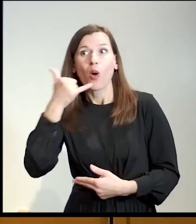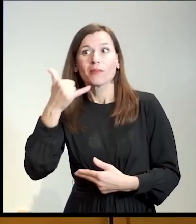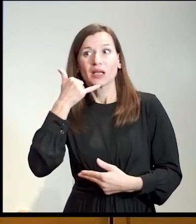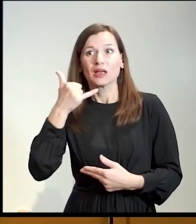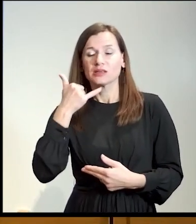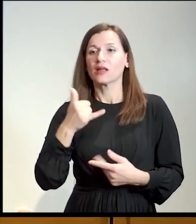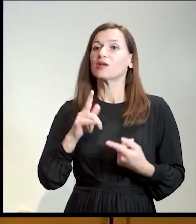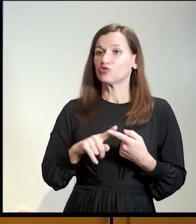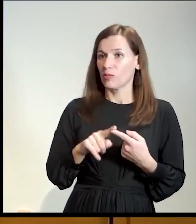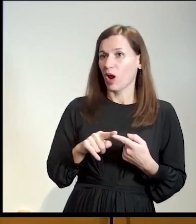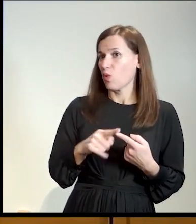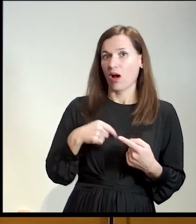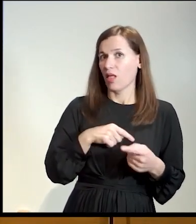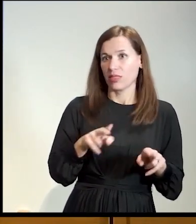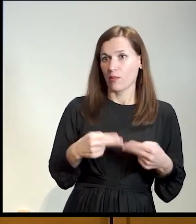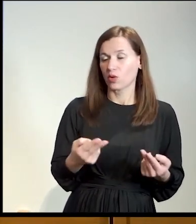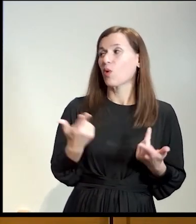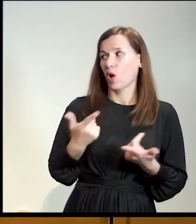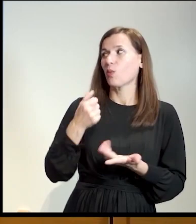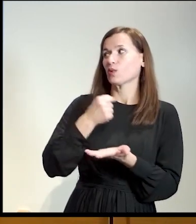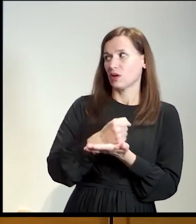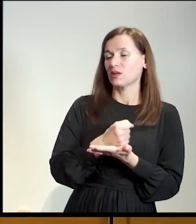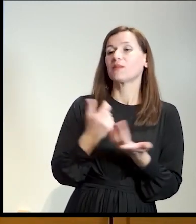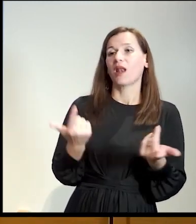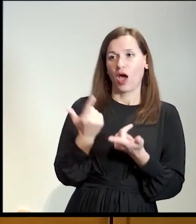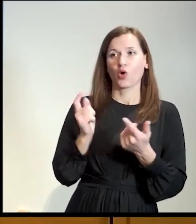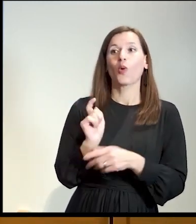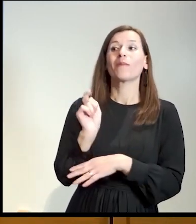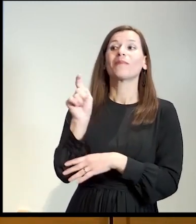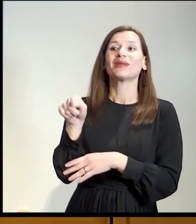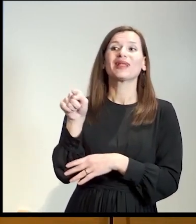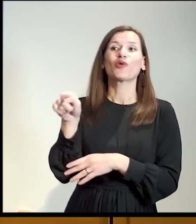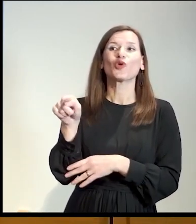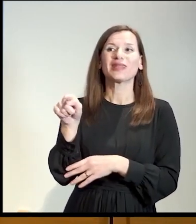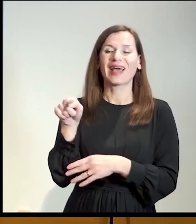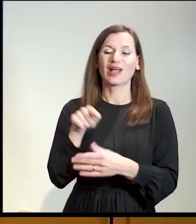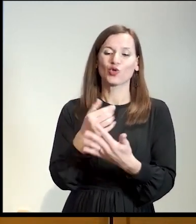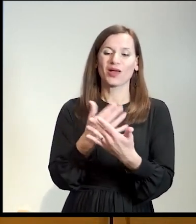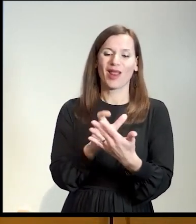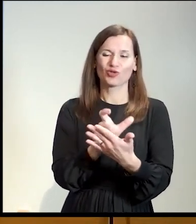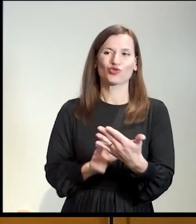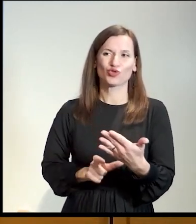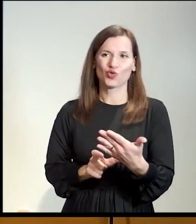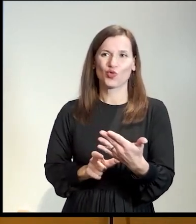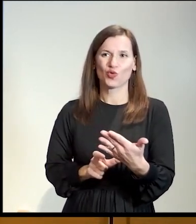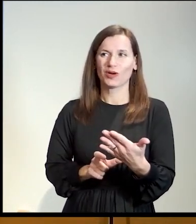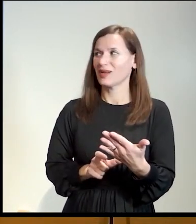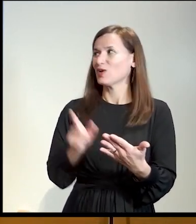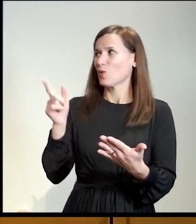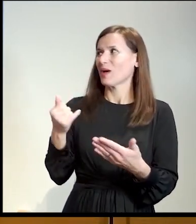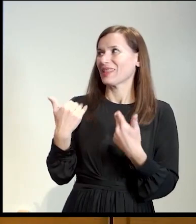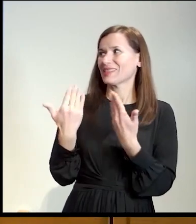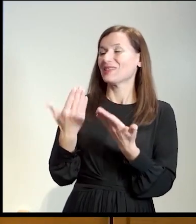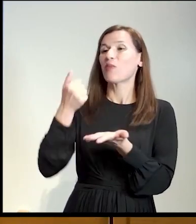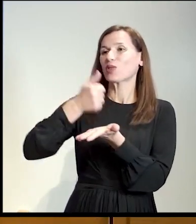moremo, vam lahko potrdim, da lahko pridemo do njega. Čakajte, to je račun. Aha, tole je pa potrdilo od zdravnika, da